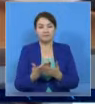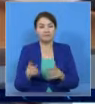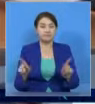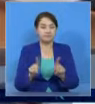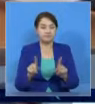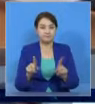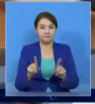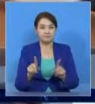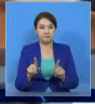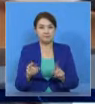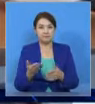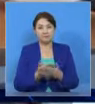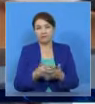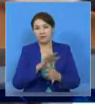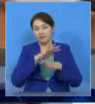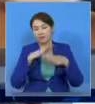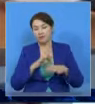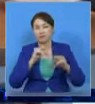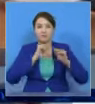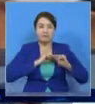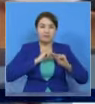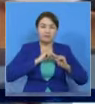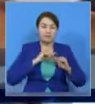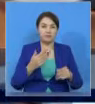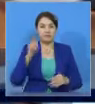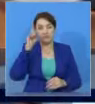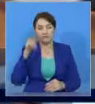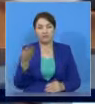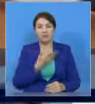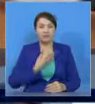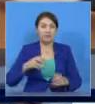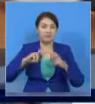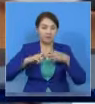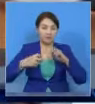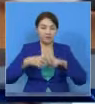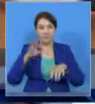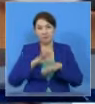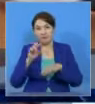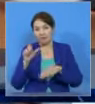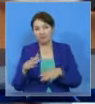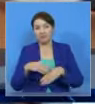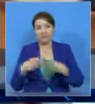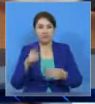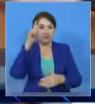что они по много лет работают. Они знают наши проблемы больных. Мы им доверяем.